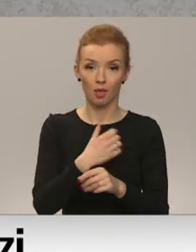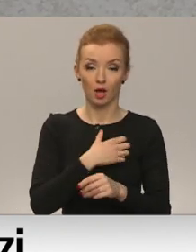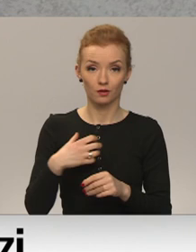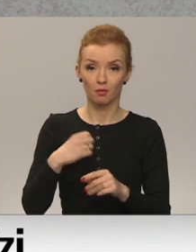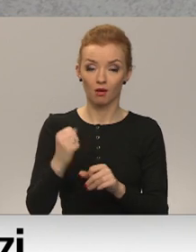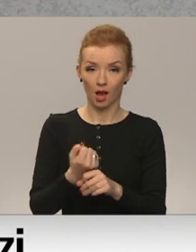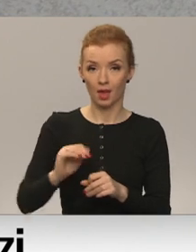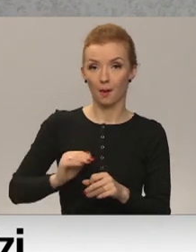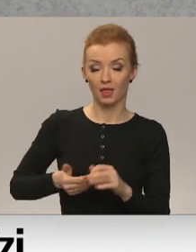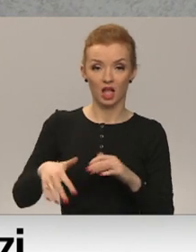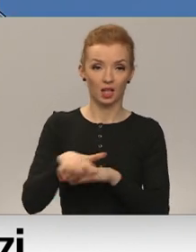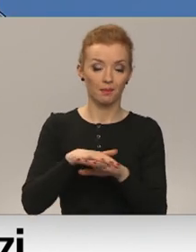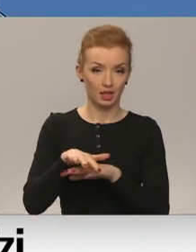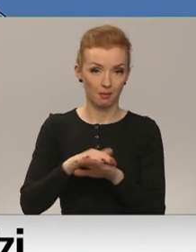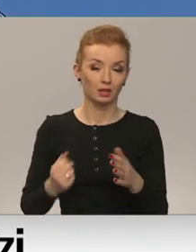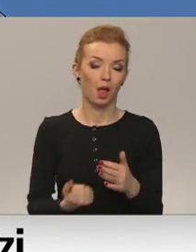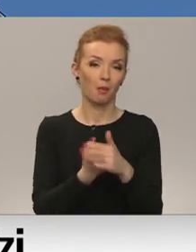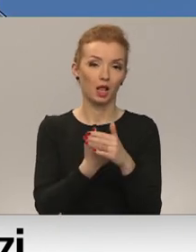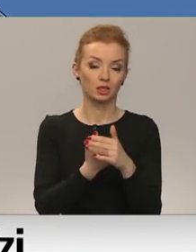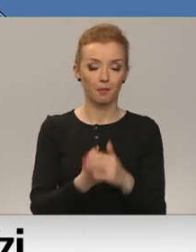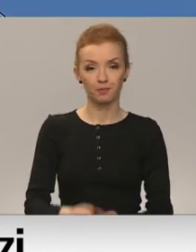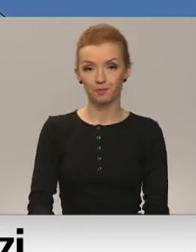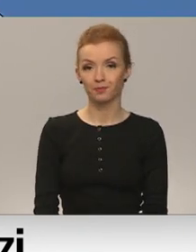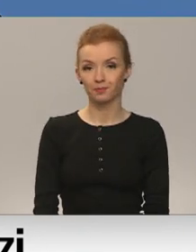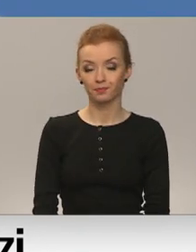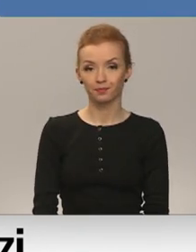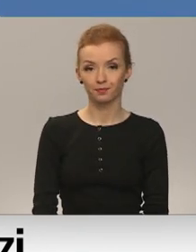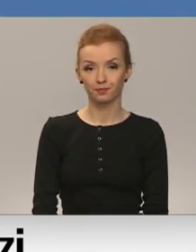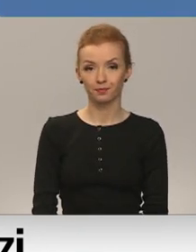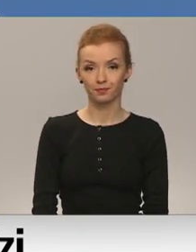kapitāla sabiedrības atbalstam. Jevgaņis Klimanovičs, Aleksandrs Fedotovs, LRT.